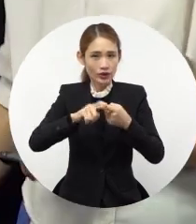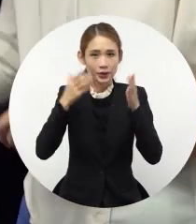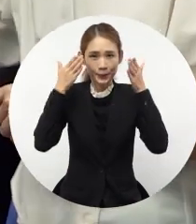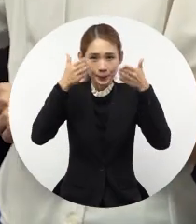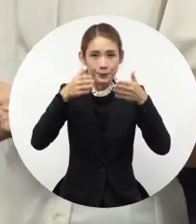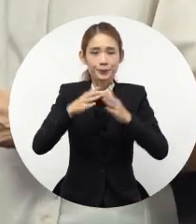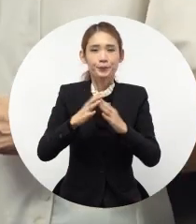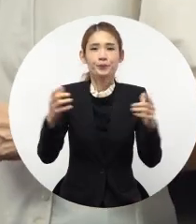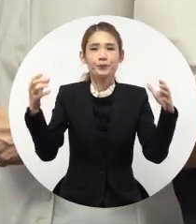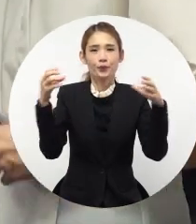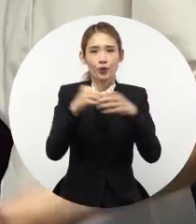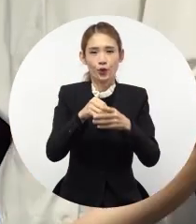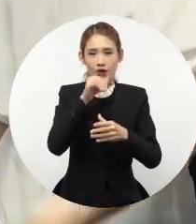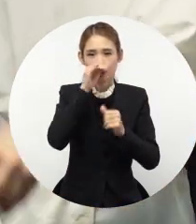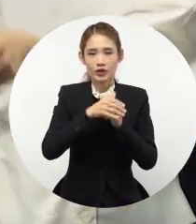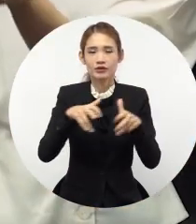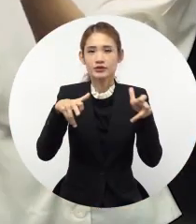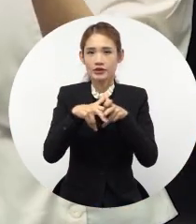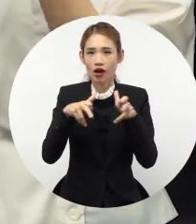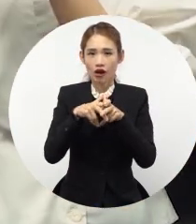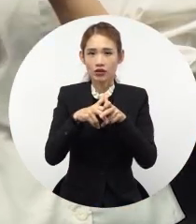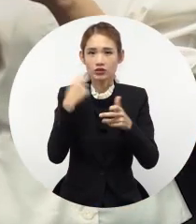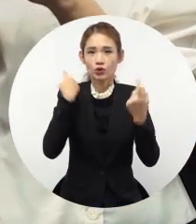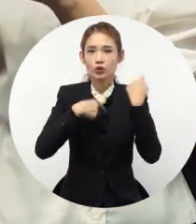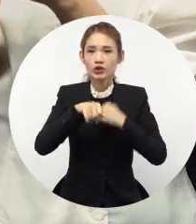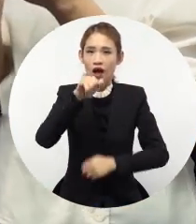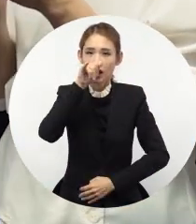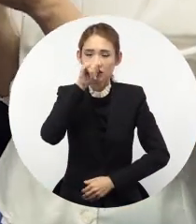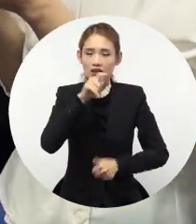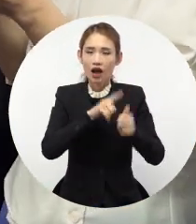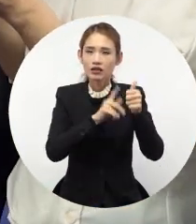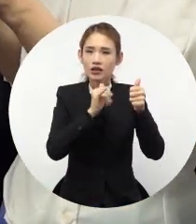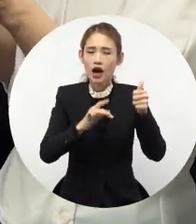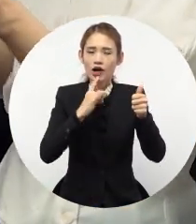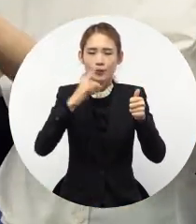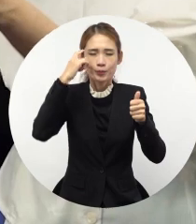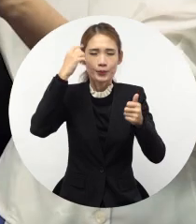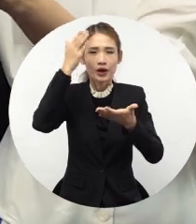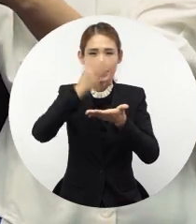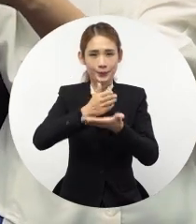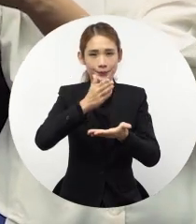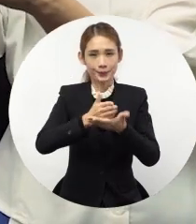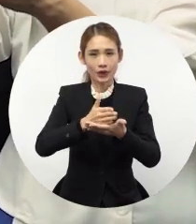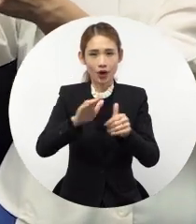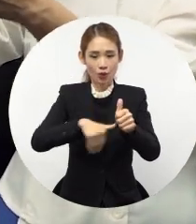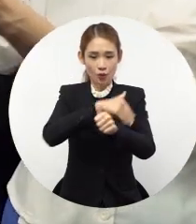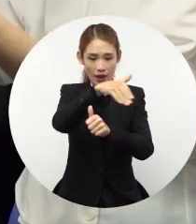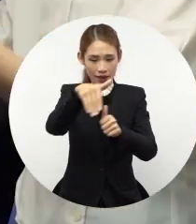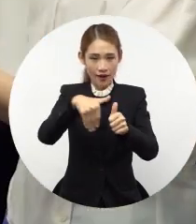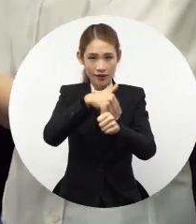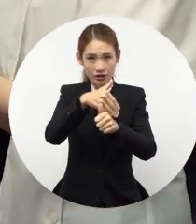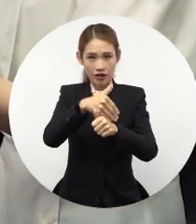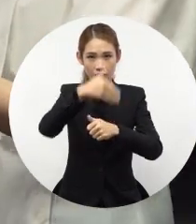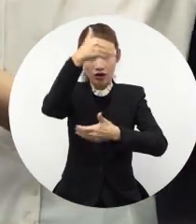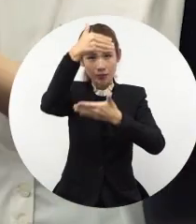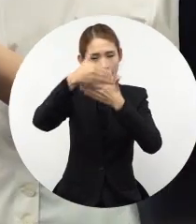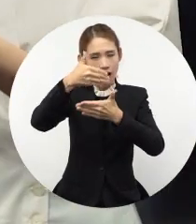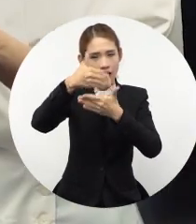것입니다. 이 장애라는 것이 손상을 가진 한 사람만으로 볼 수 없고 그 환경적 장벽